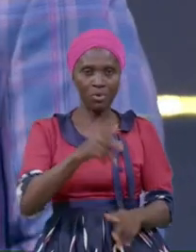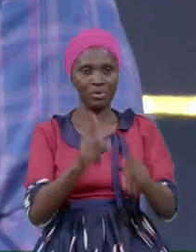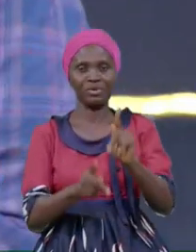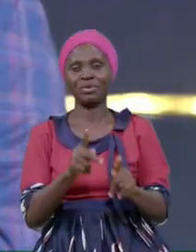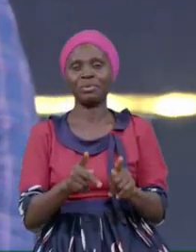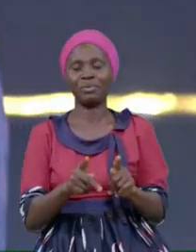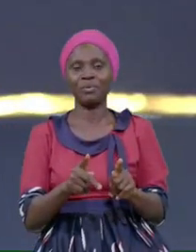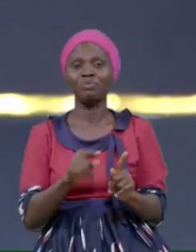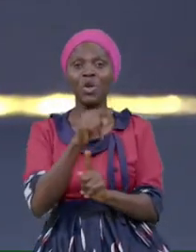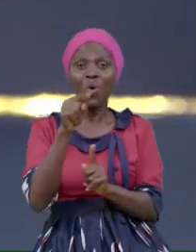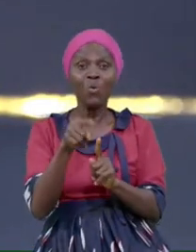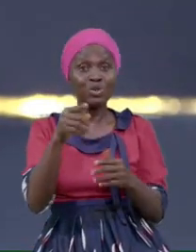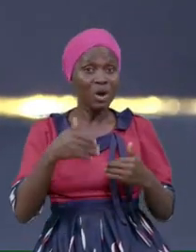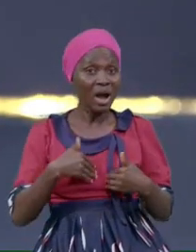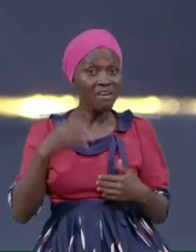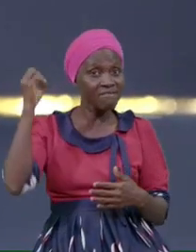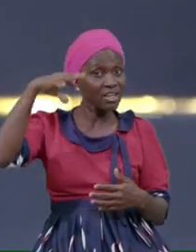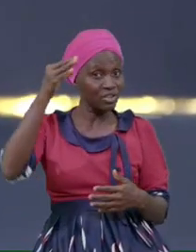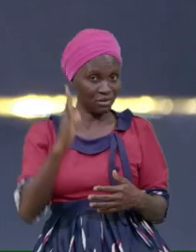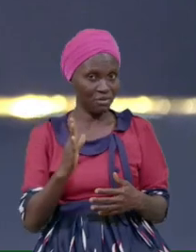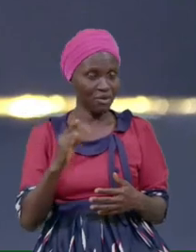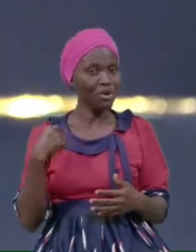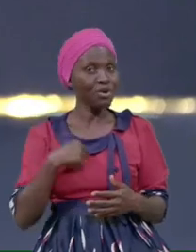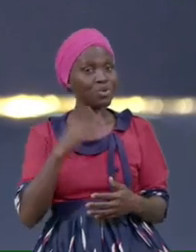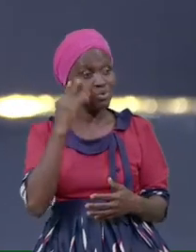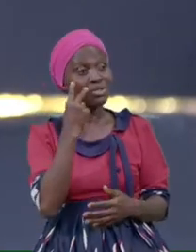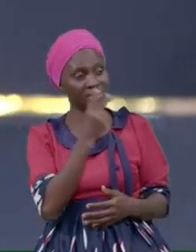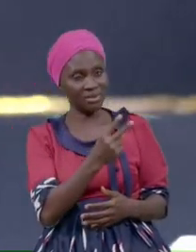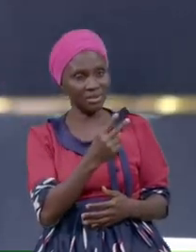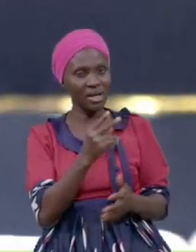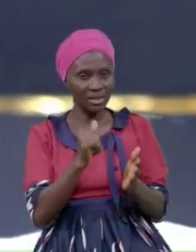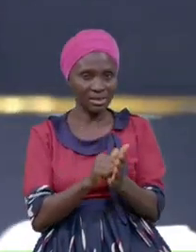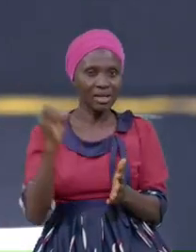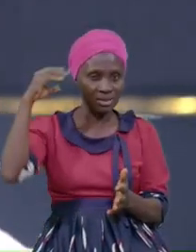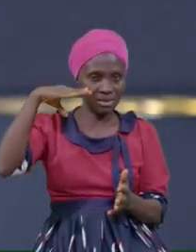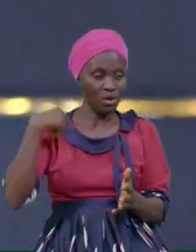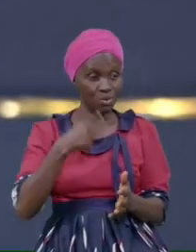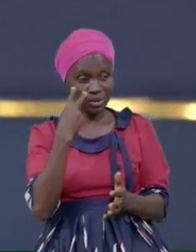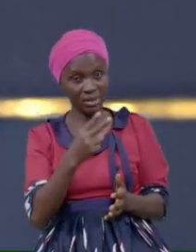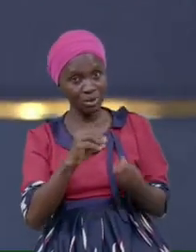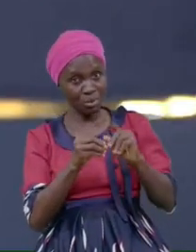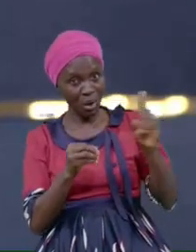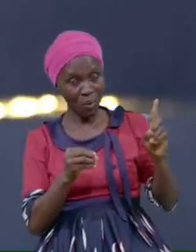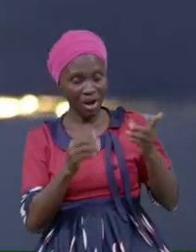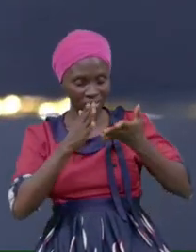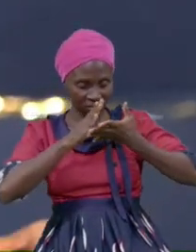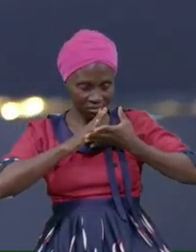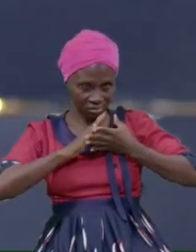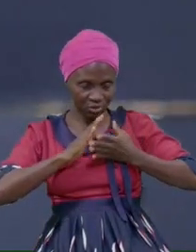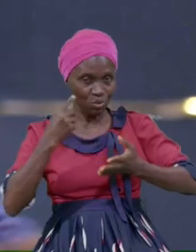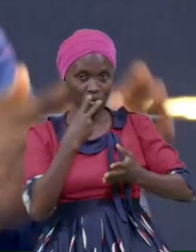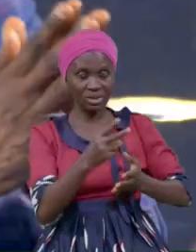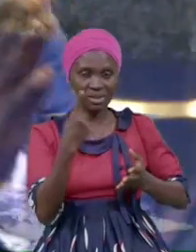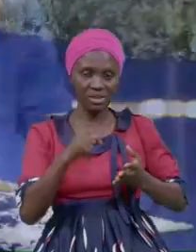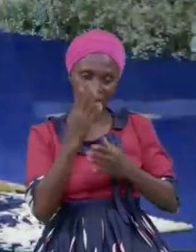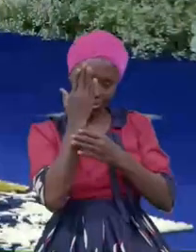la tranquillité. Quand tu as la grâce de Dieu, nous verrons la grâce, nous verrons la gentillesse dans ta vie, nous verrons le repos,